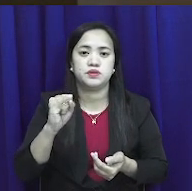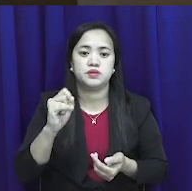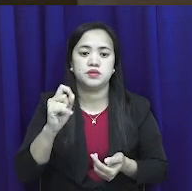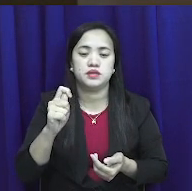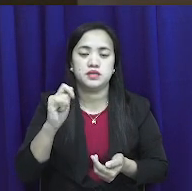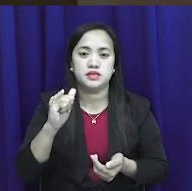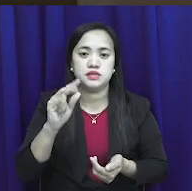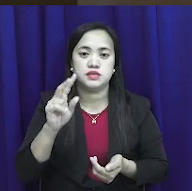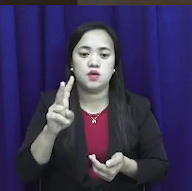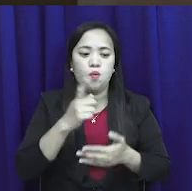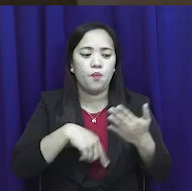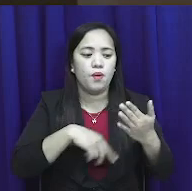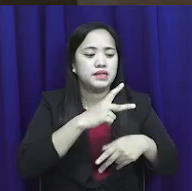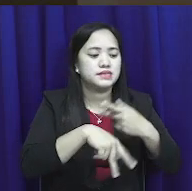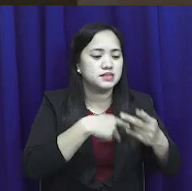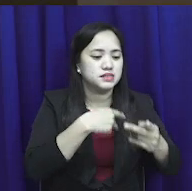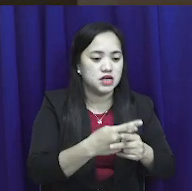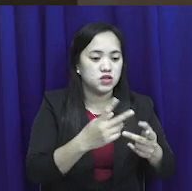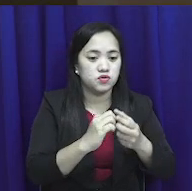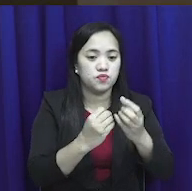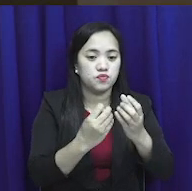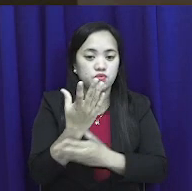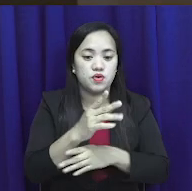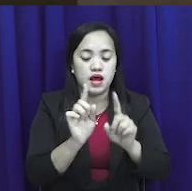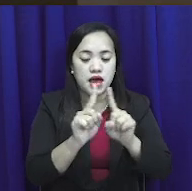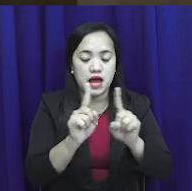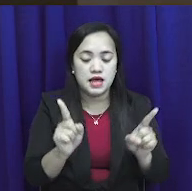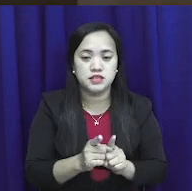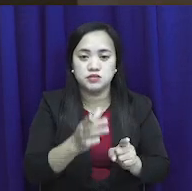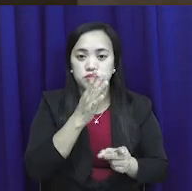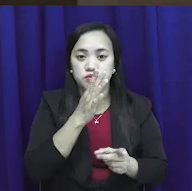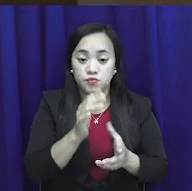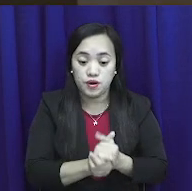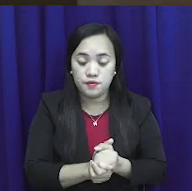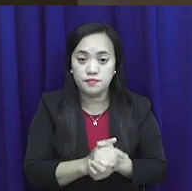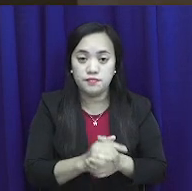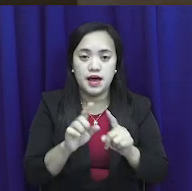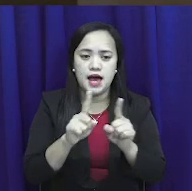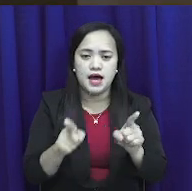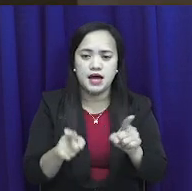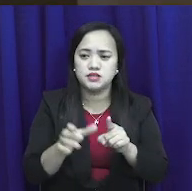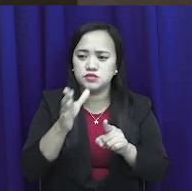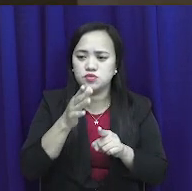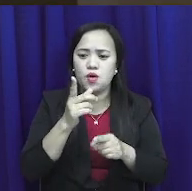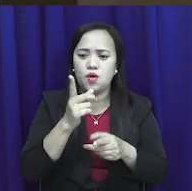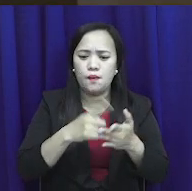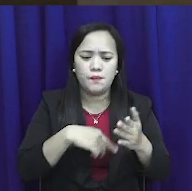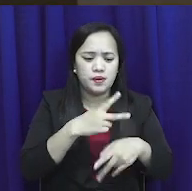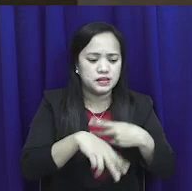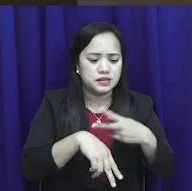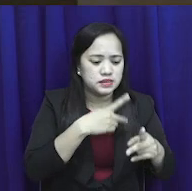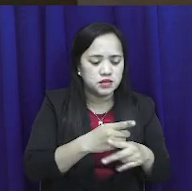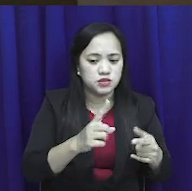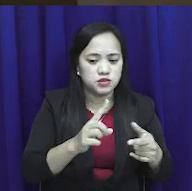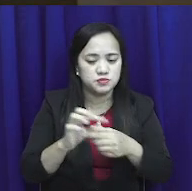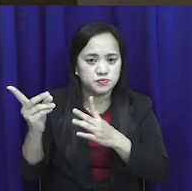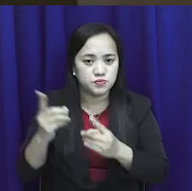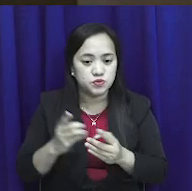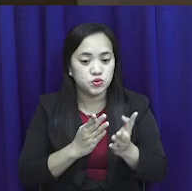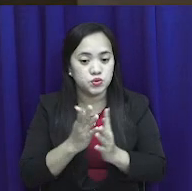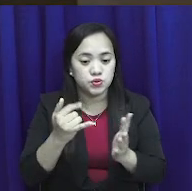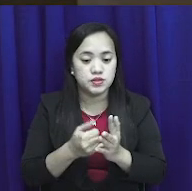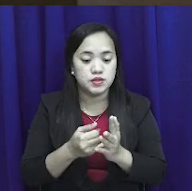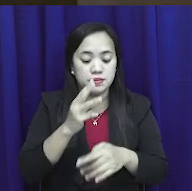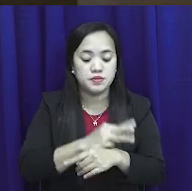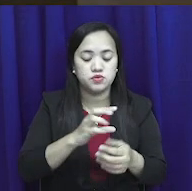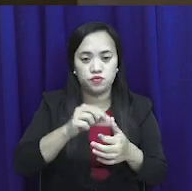growth Meron kaya ako as a wife and Anong growth Meron kaya ako as a mother Ano kayang gagawin sa akin ng panginoon through Through the